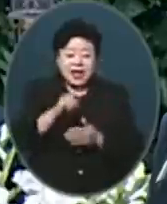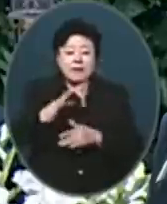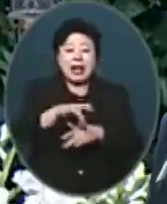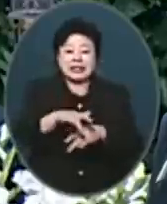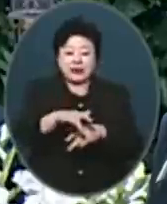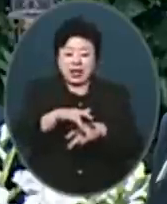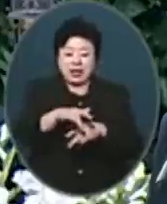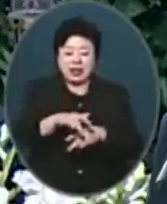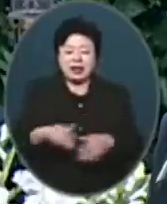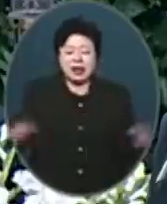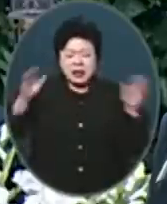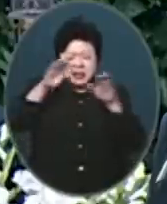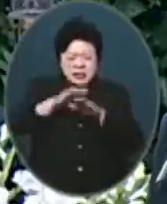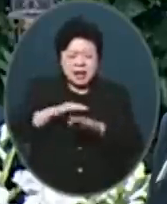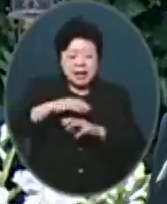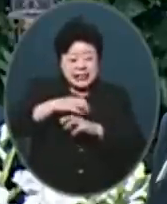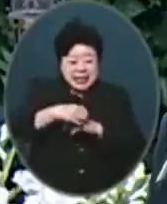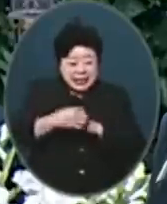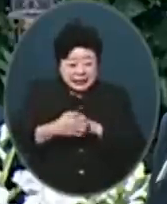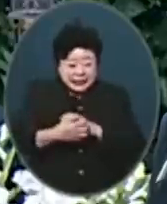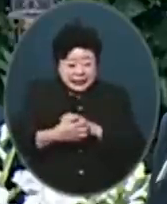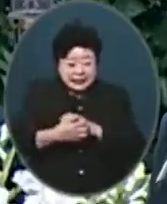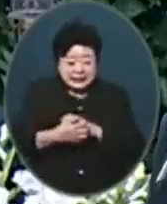마귀와 흑암의 세계를